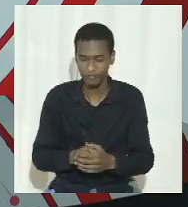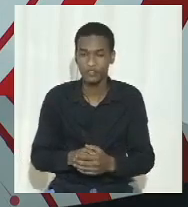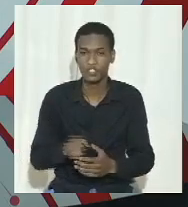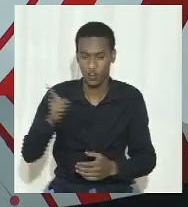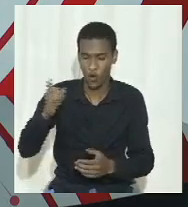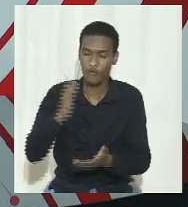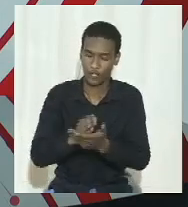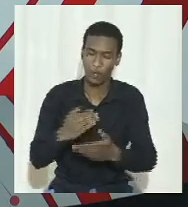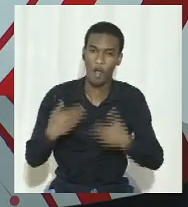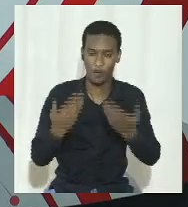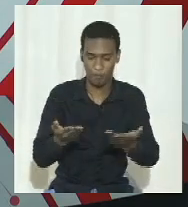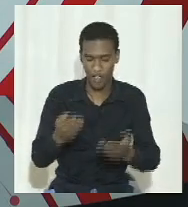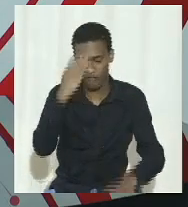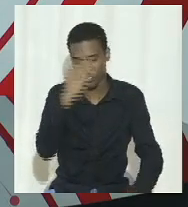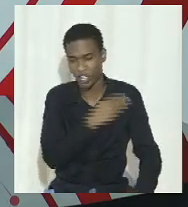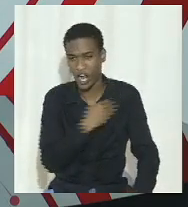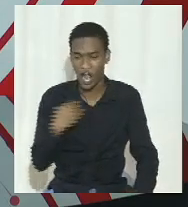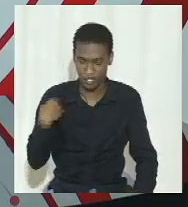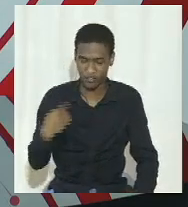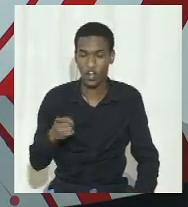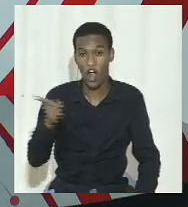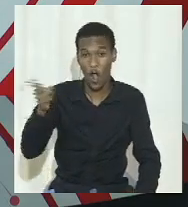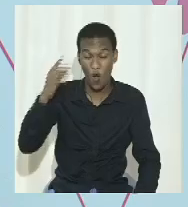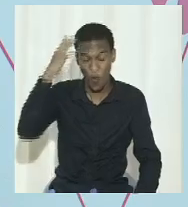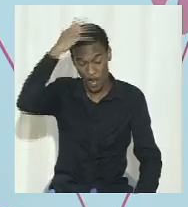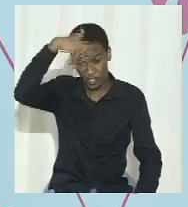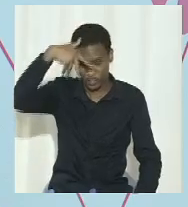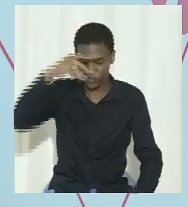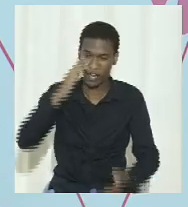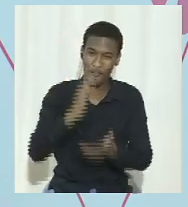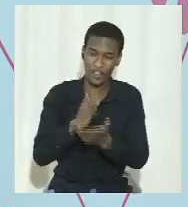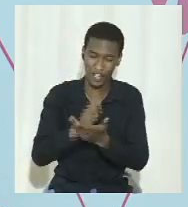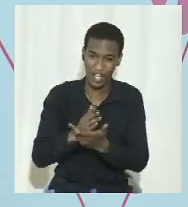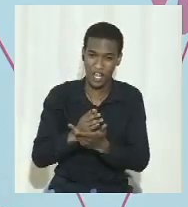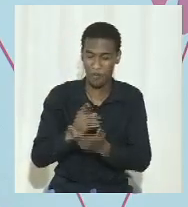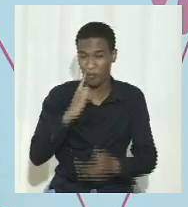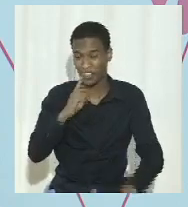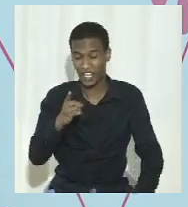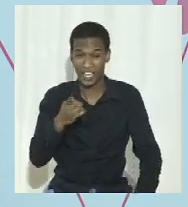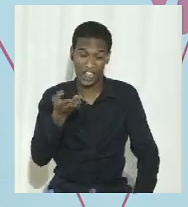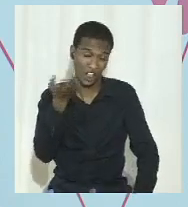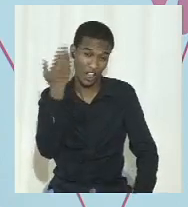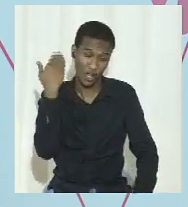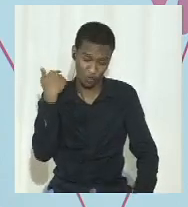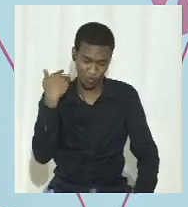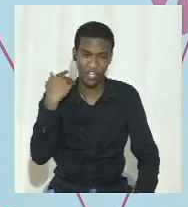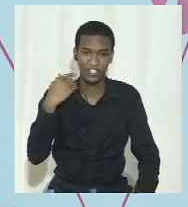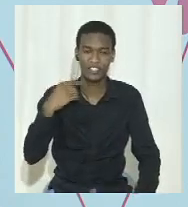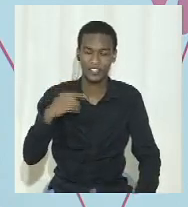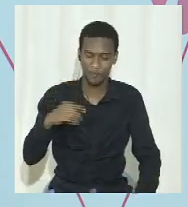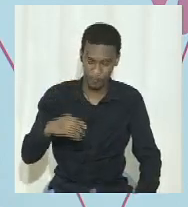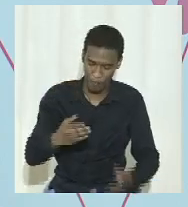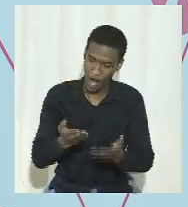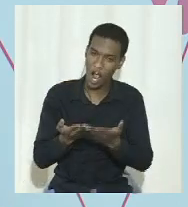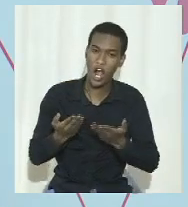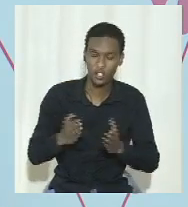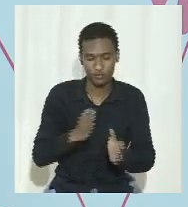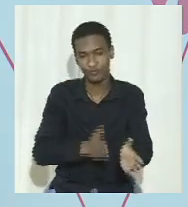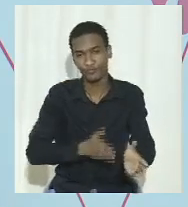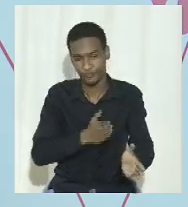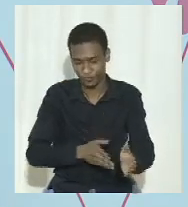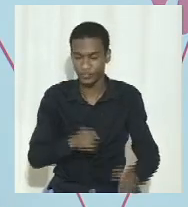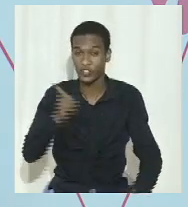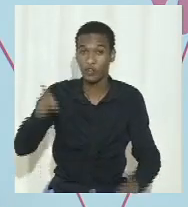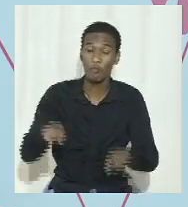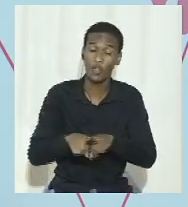fitondram-panjakana. Ny fampanantenana nataon'ny filoha izy io ary natao hamelomana ny toekarena sy ny fizanontany any amin'ity